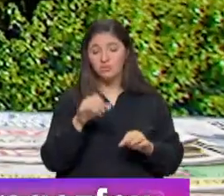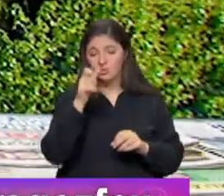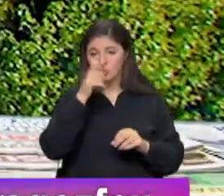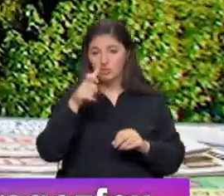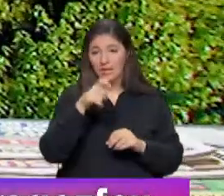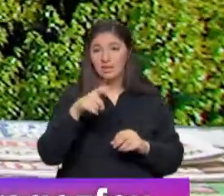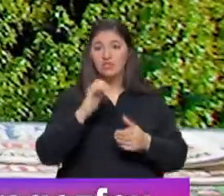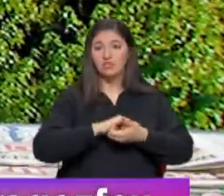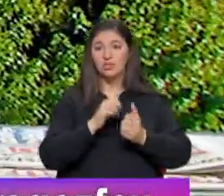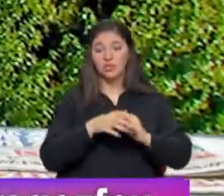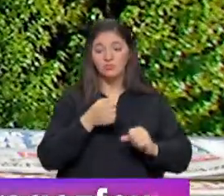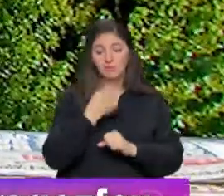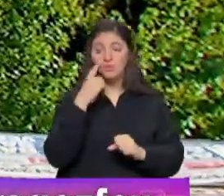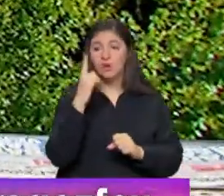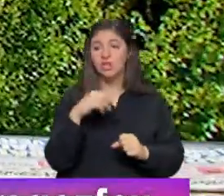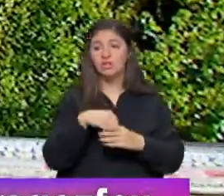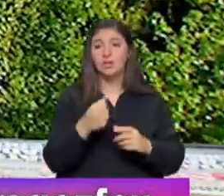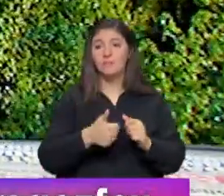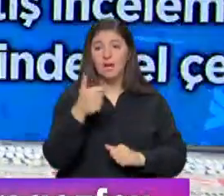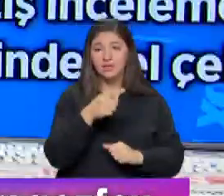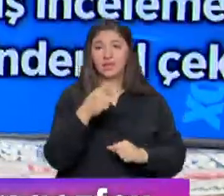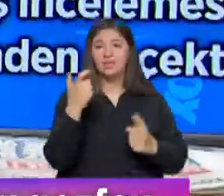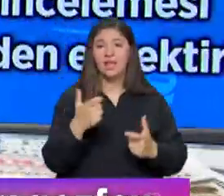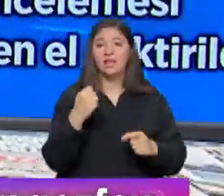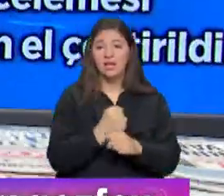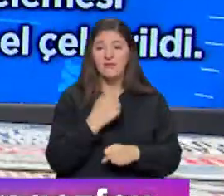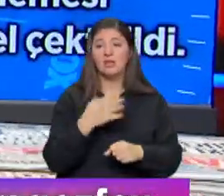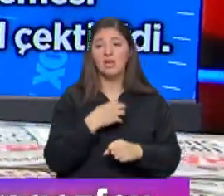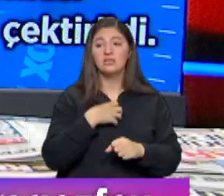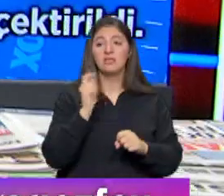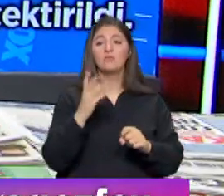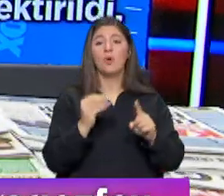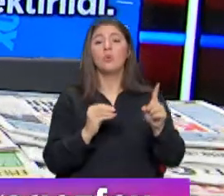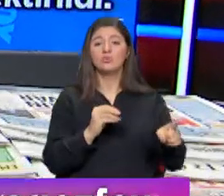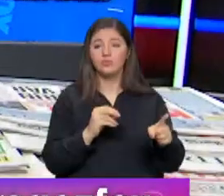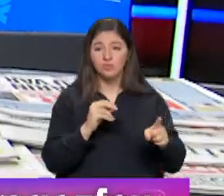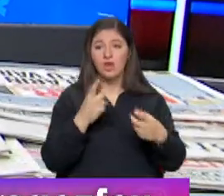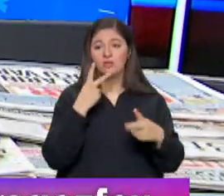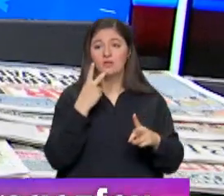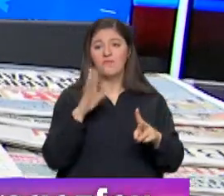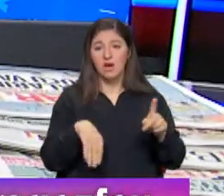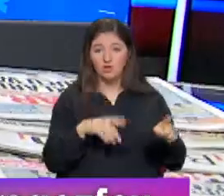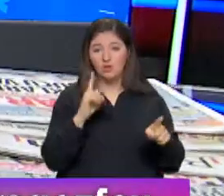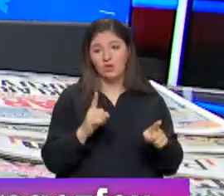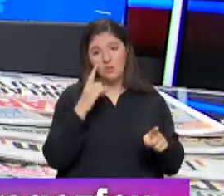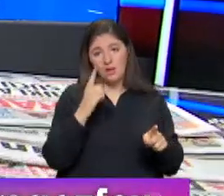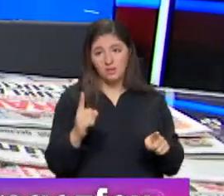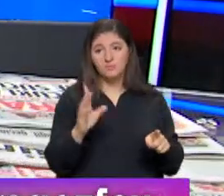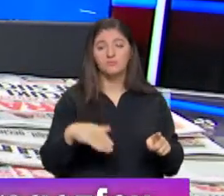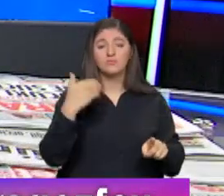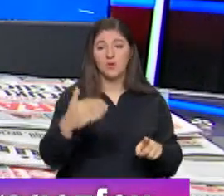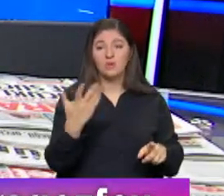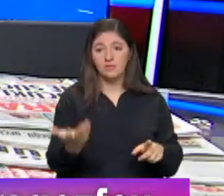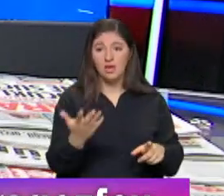Türkiye'nin çetelerle mücadelesine bakacağız önce İçişleri Bakanı Ali Yerlikaya ve kendisinin yapmış olduğu e açıklama var önce ona bakalım ondan